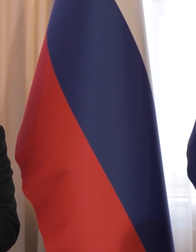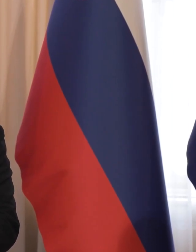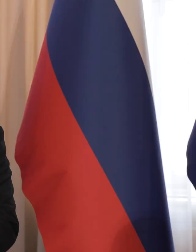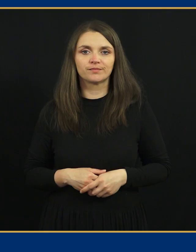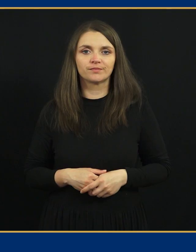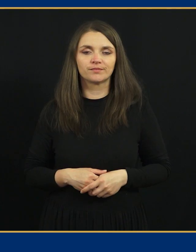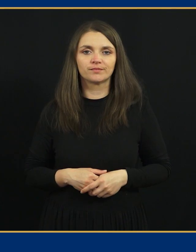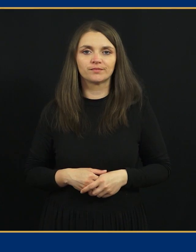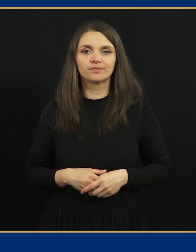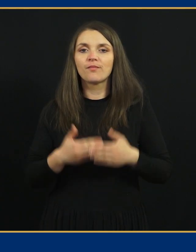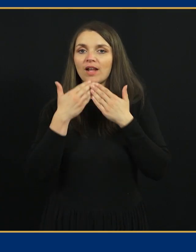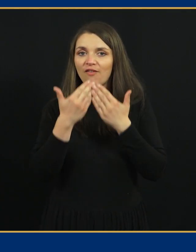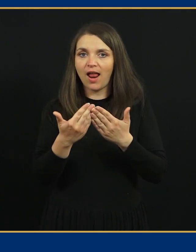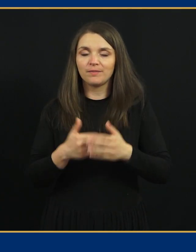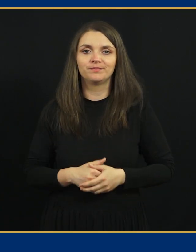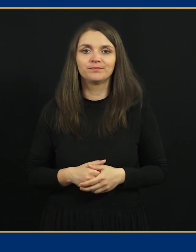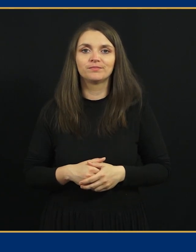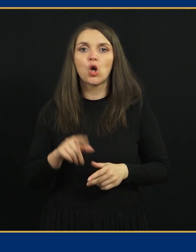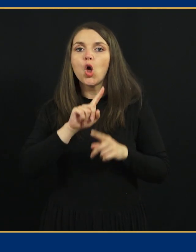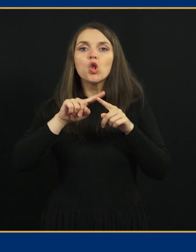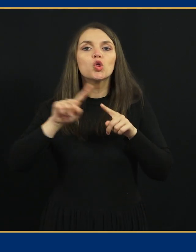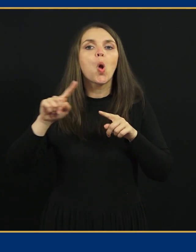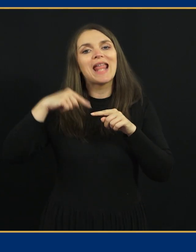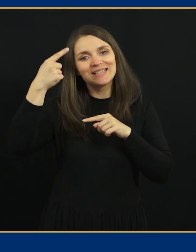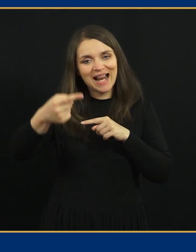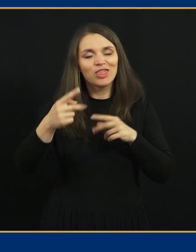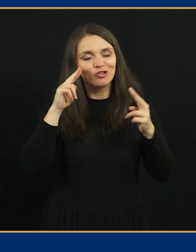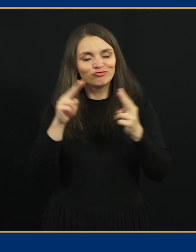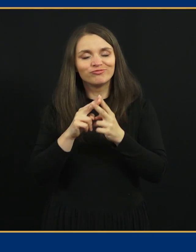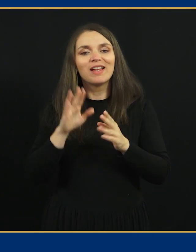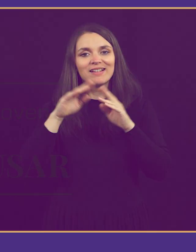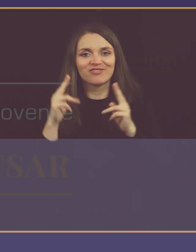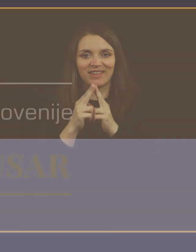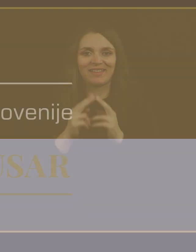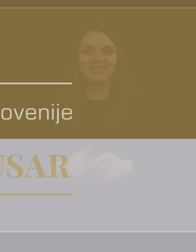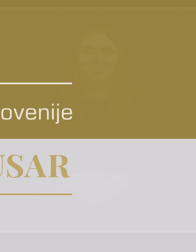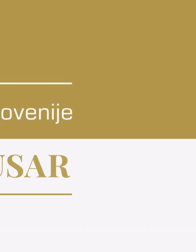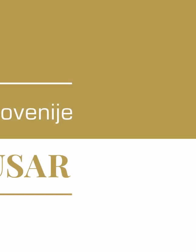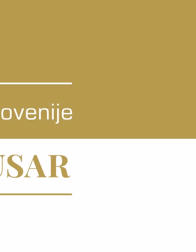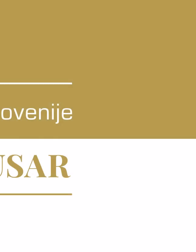Hvala. Do naslednjič. Sivanje.